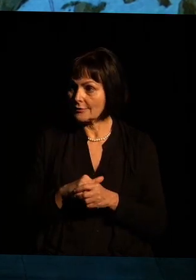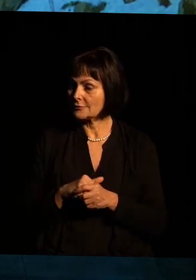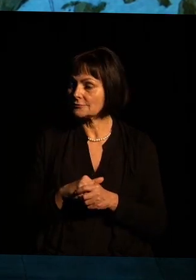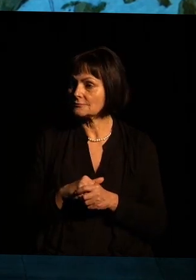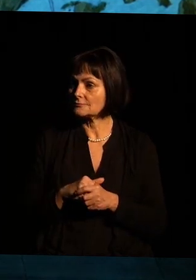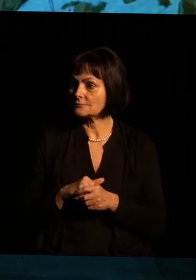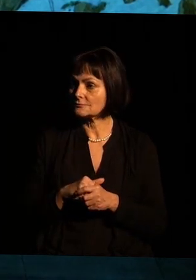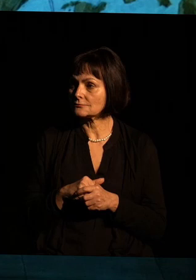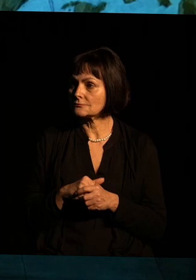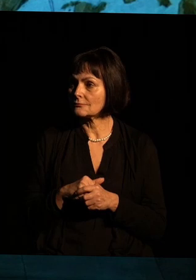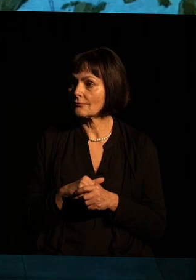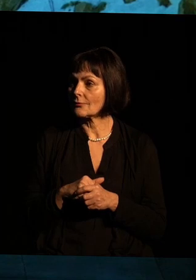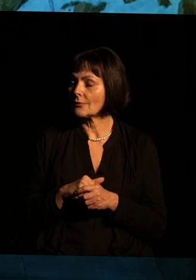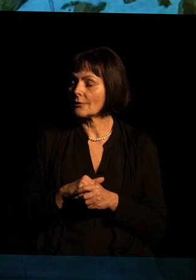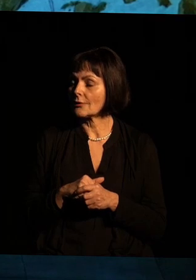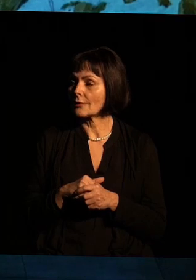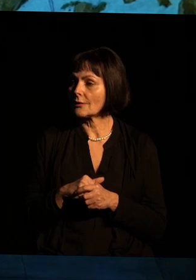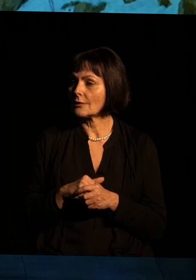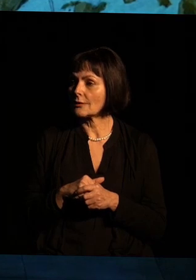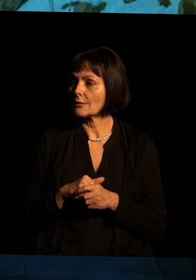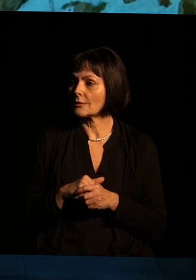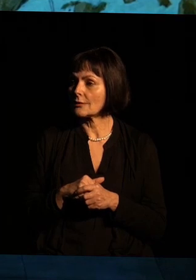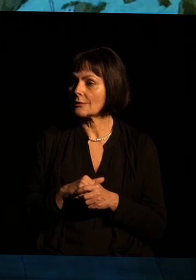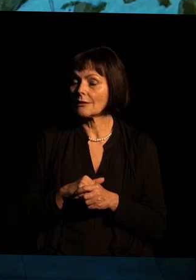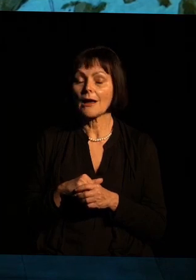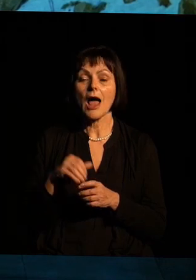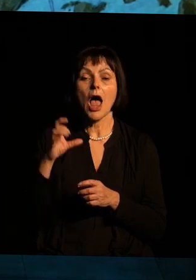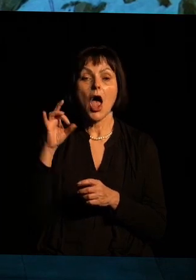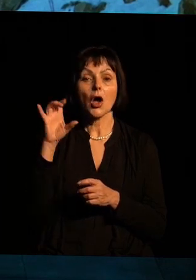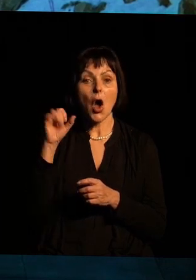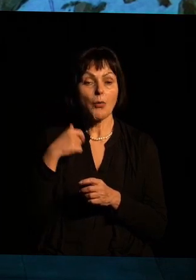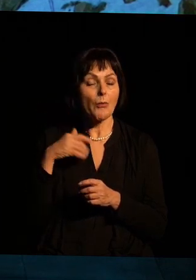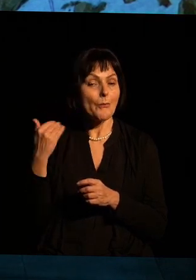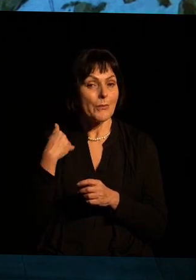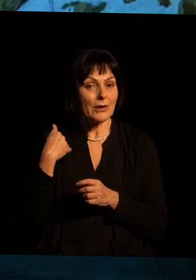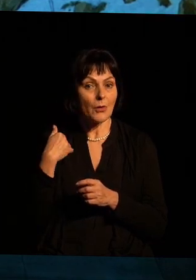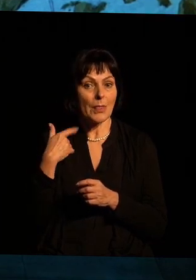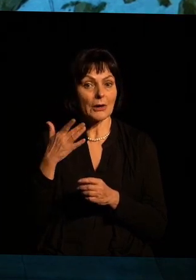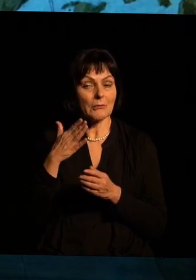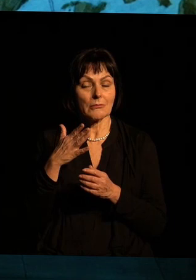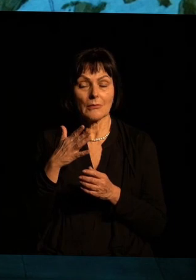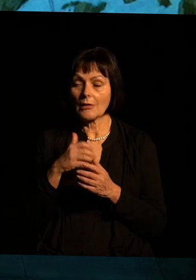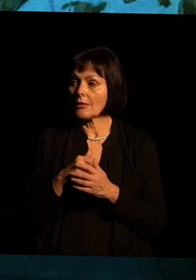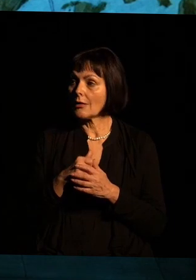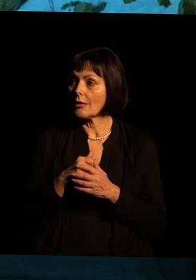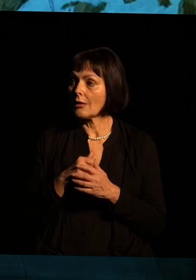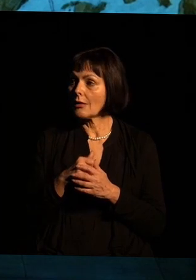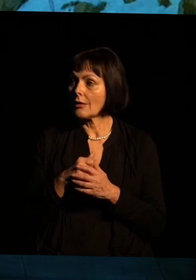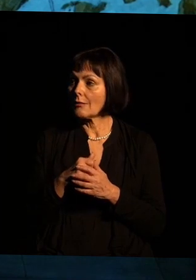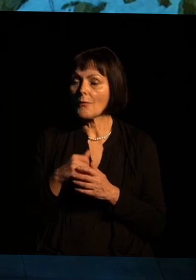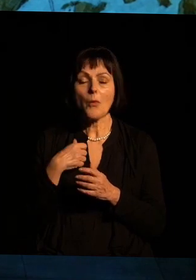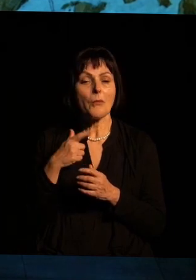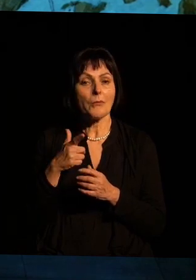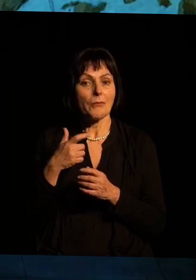dyscyplinę, chociaż był znakomitym bigwallowcem, to Janusz Gołąb takim był, prawda, tutaj można powiedzieć, że